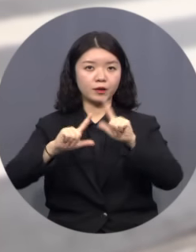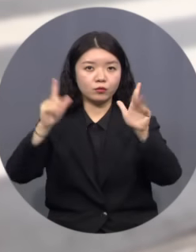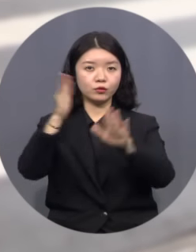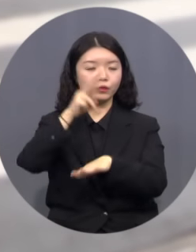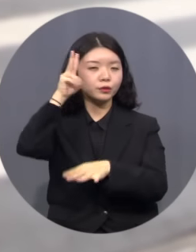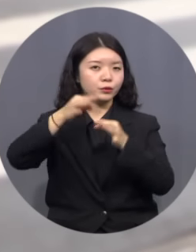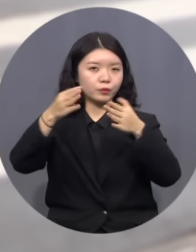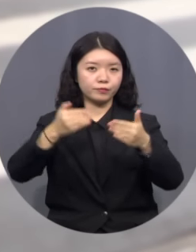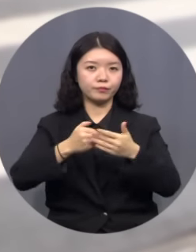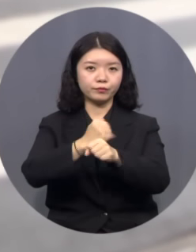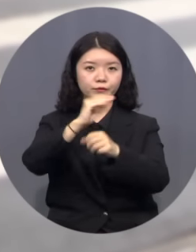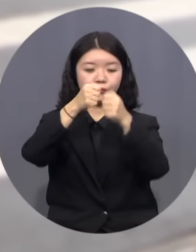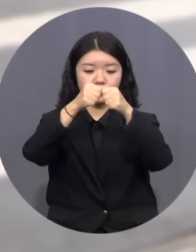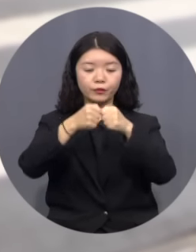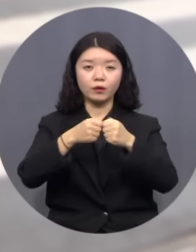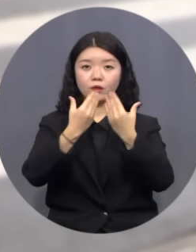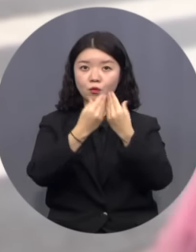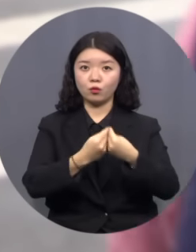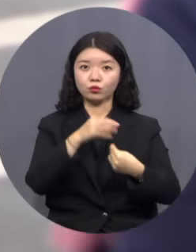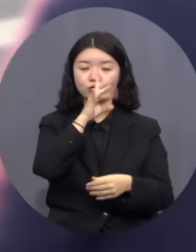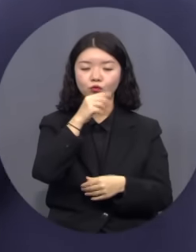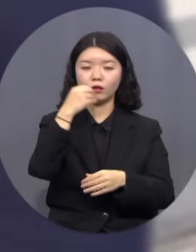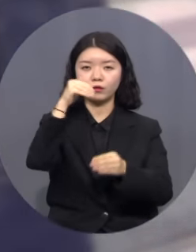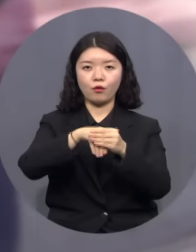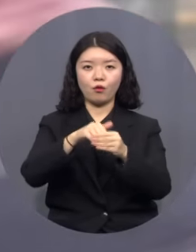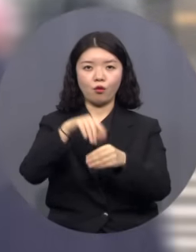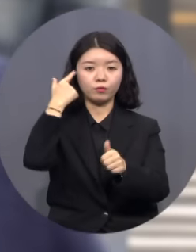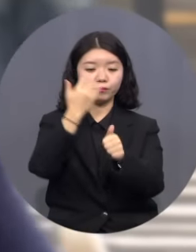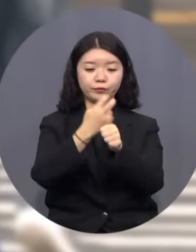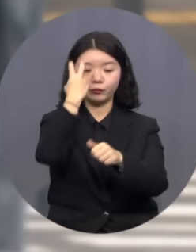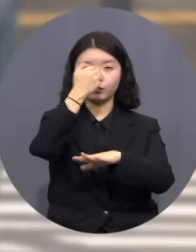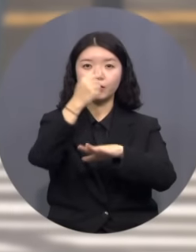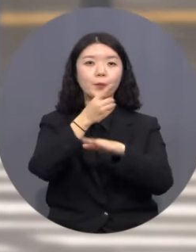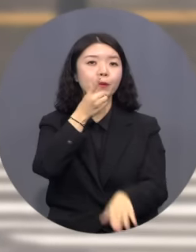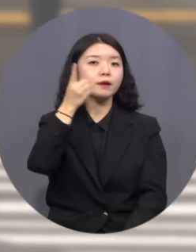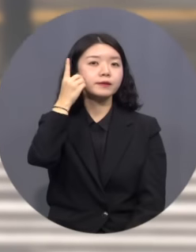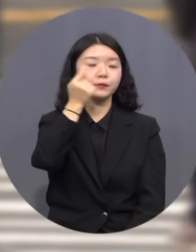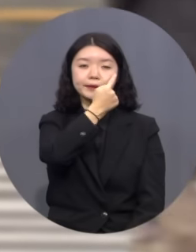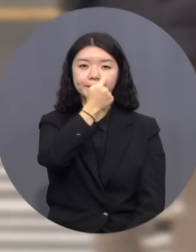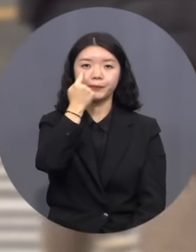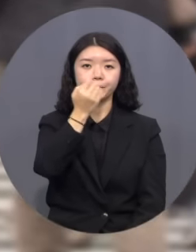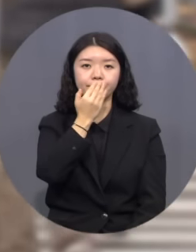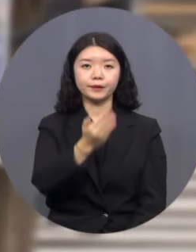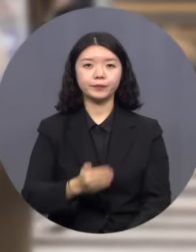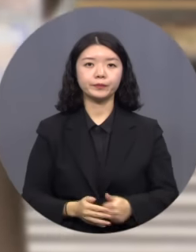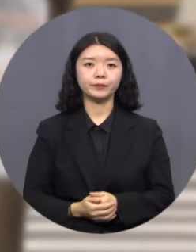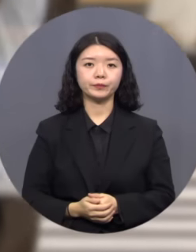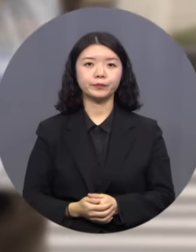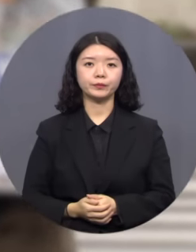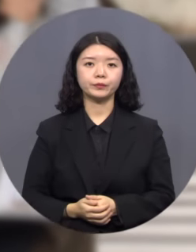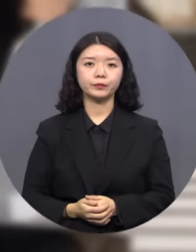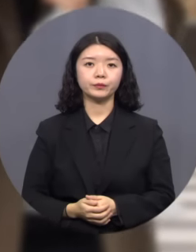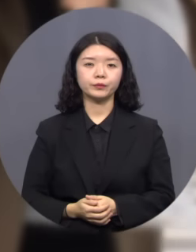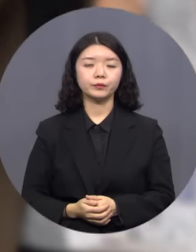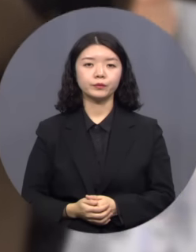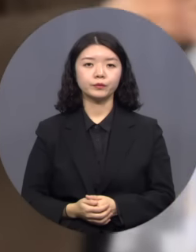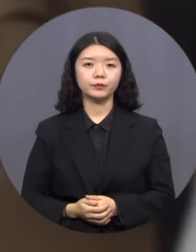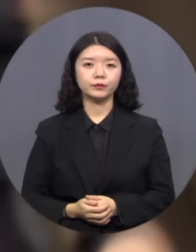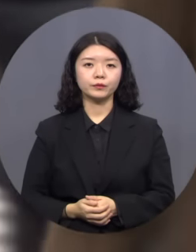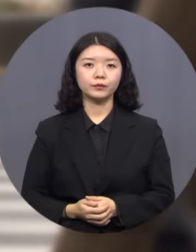실시했으며 자세한 사항은 중앙선거 여론조사 심의위원회 홈페이지에서 확인할 수 있습니다 MBC 뉴스